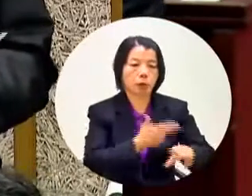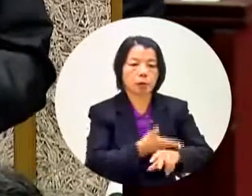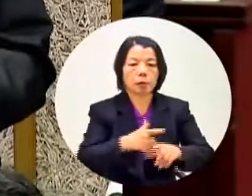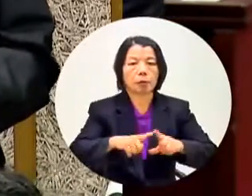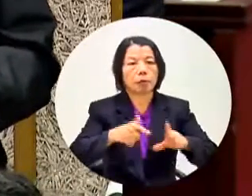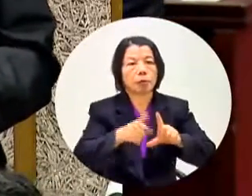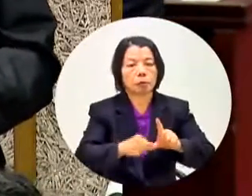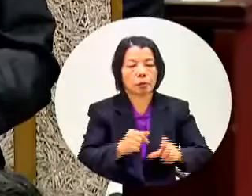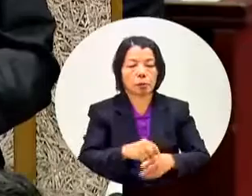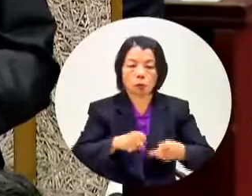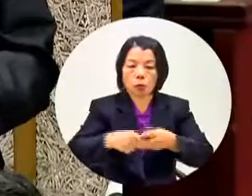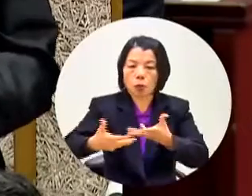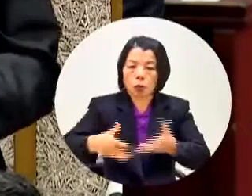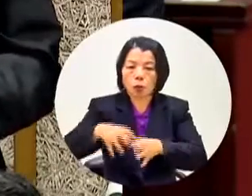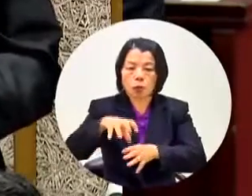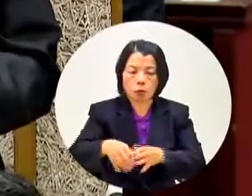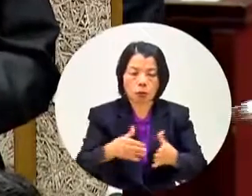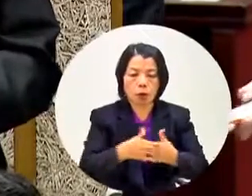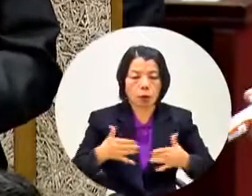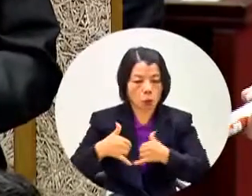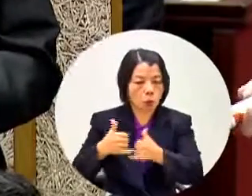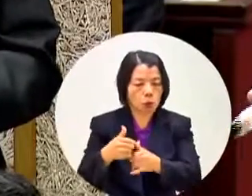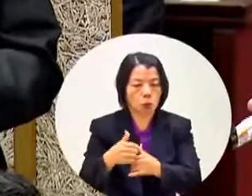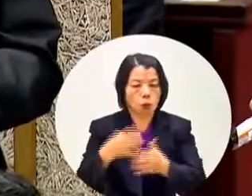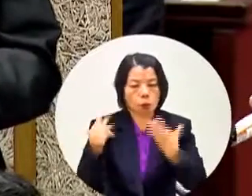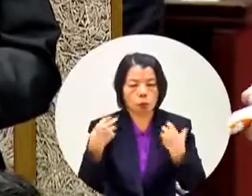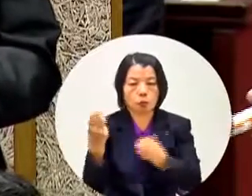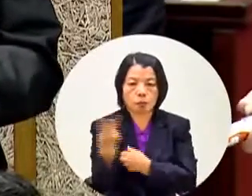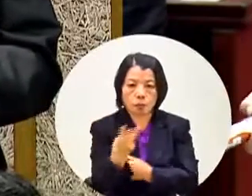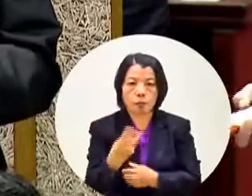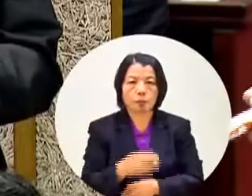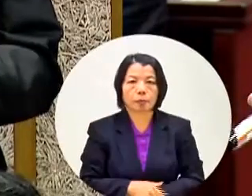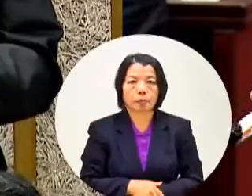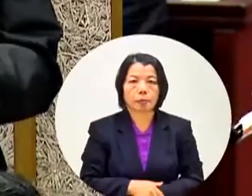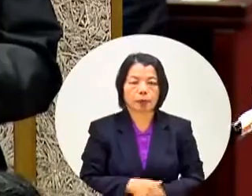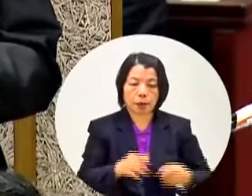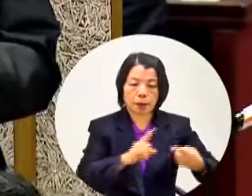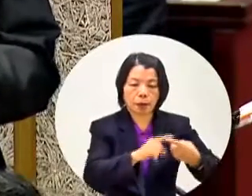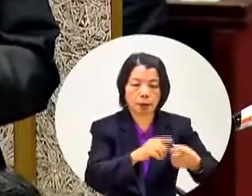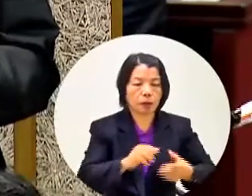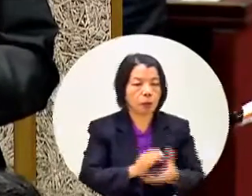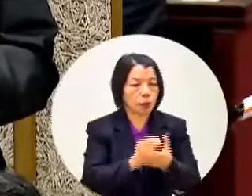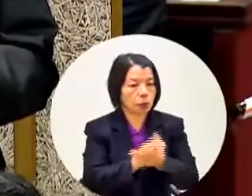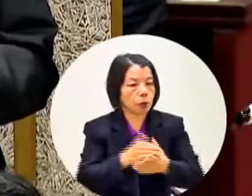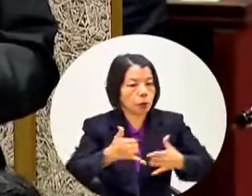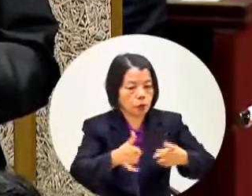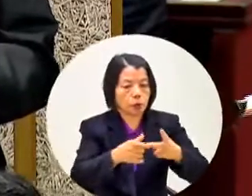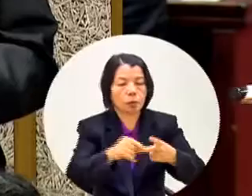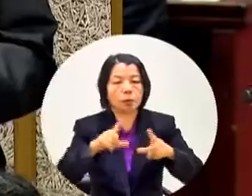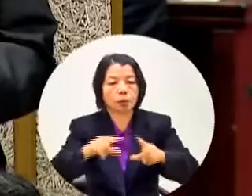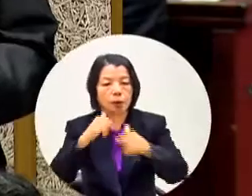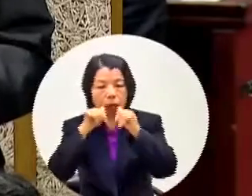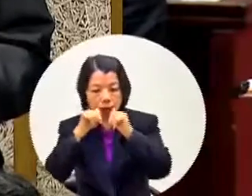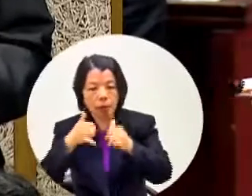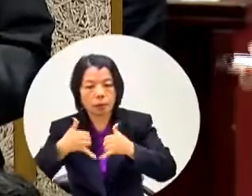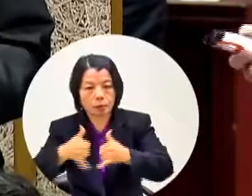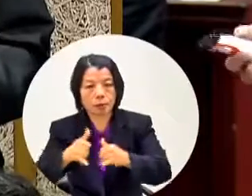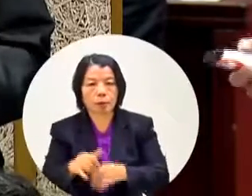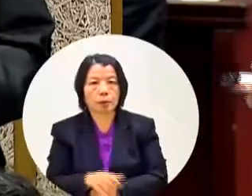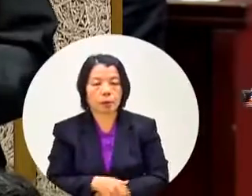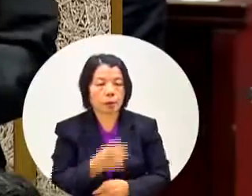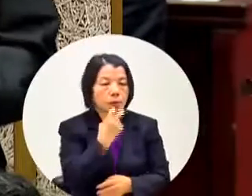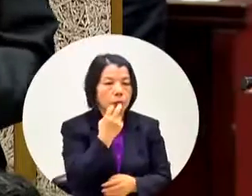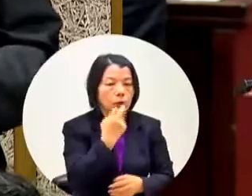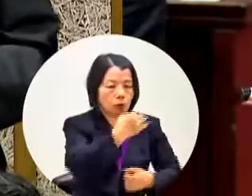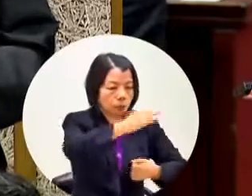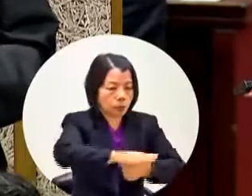你要先请哪一个局长回答？ 公务局长。 那公务局局长请答复。 好，谢谢主席，谢谢